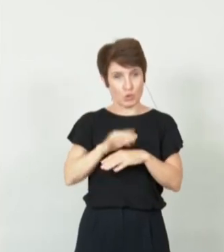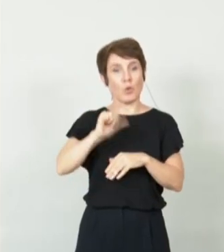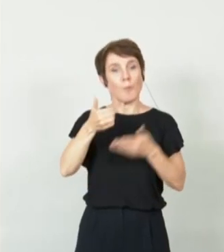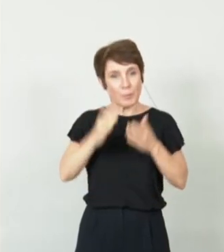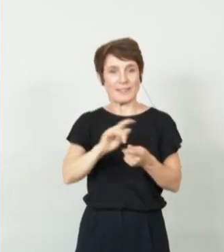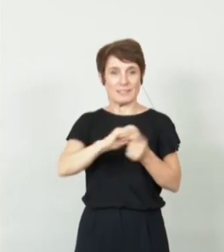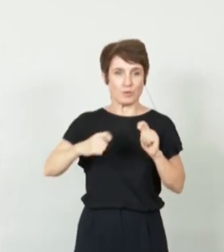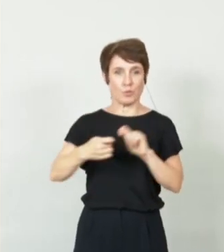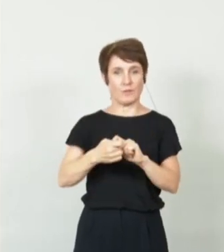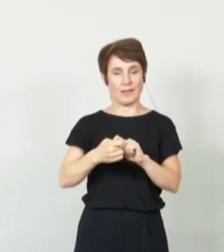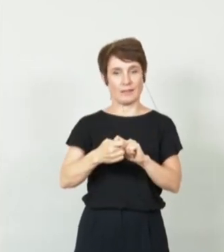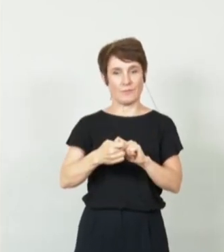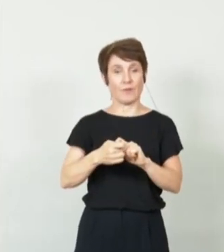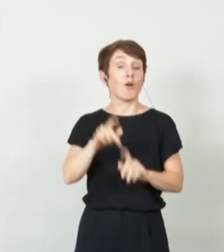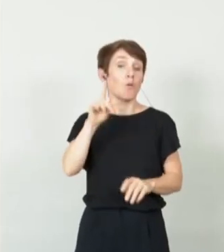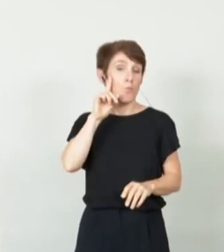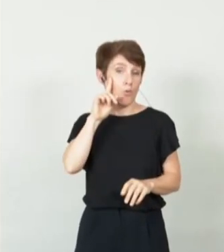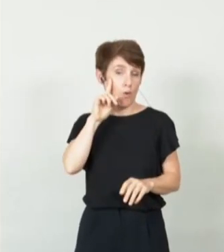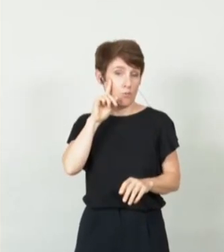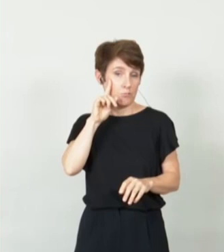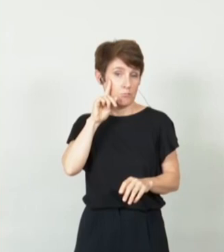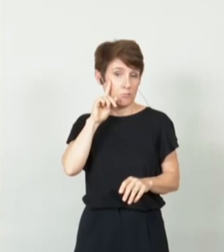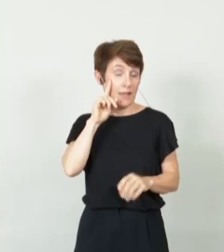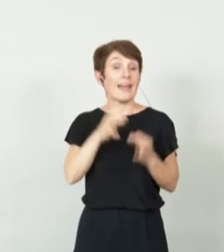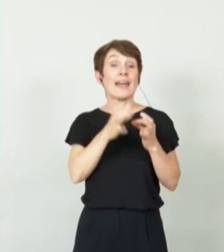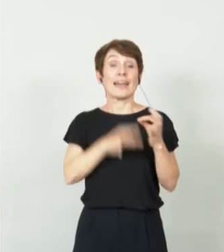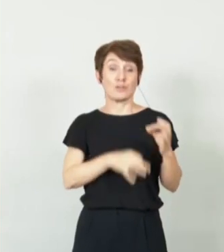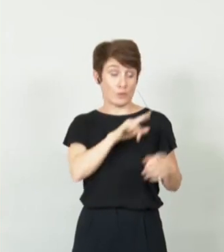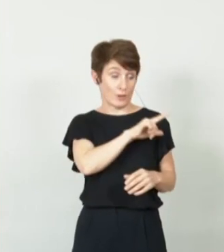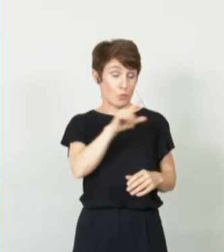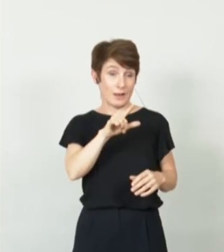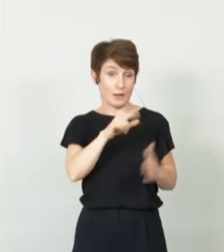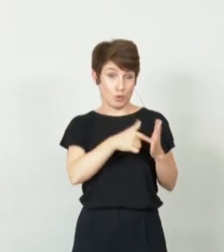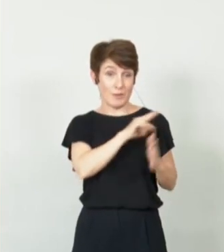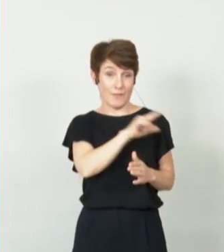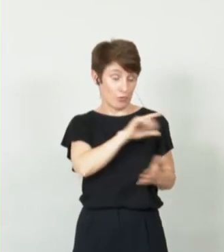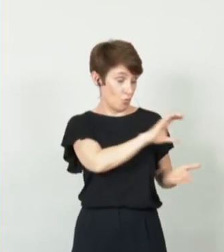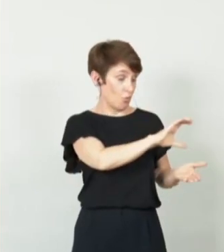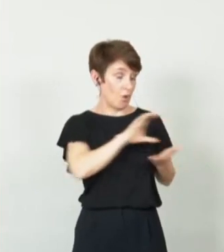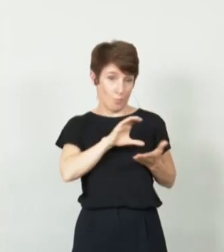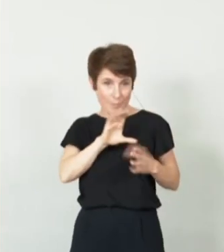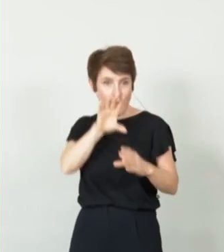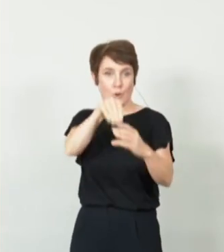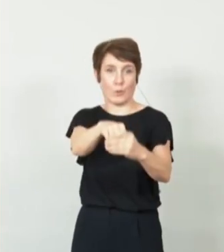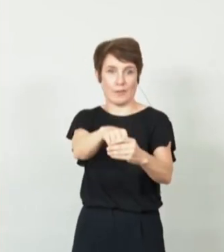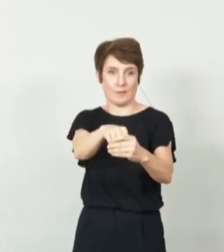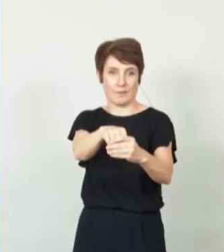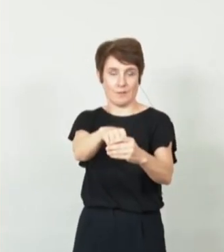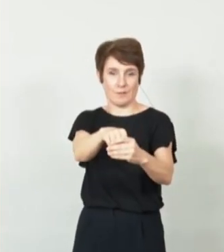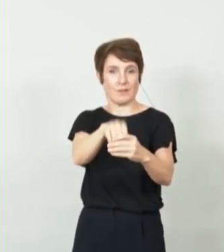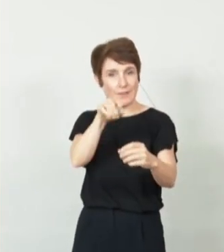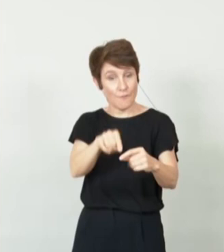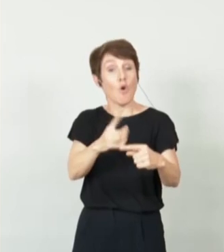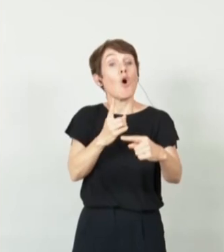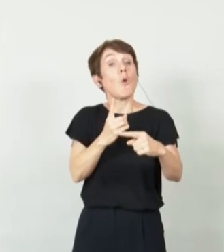qui dont la motivation est d'intégrer le résultat dont je vous ai parlé lié au compte administratif 2022 mais aussi de modifier